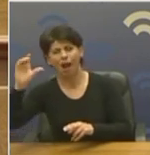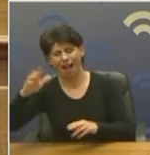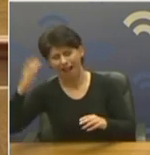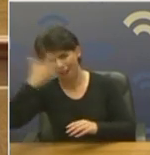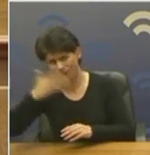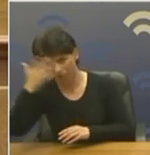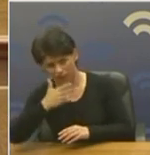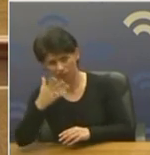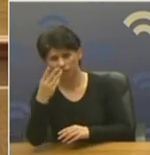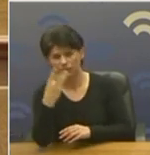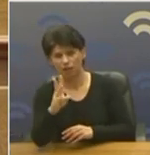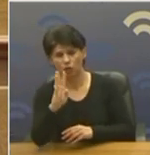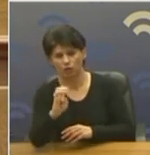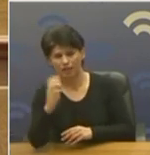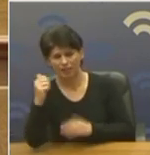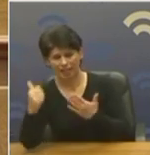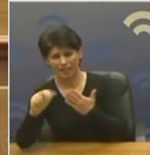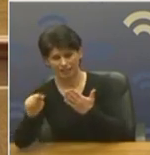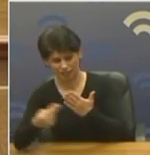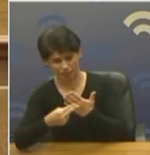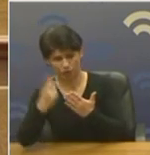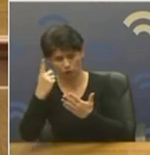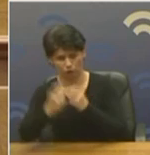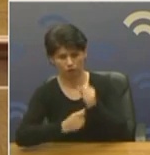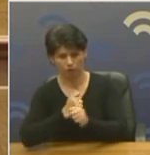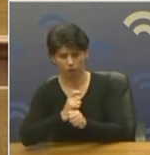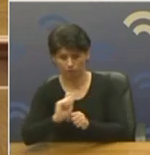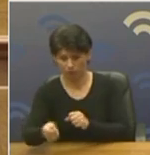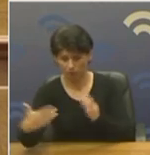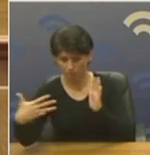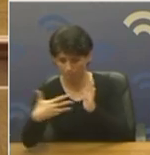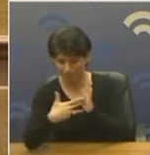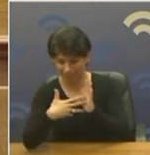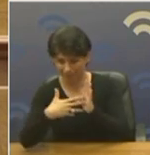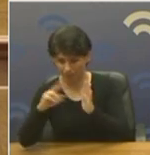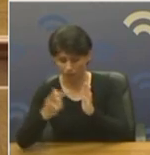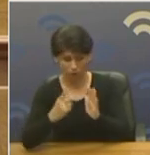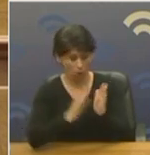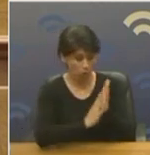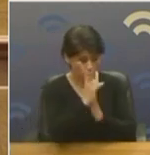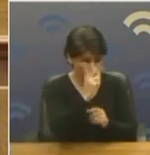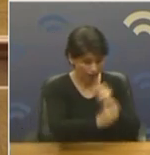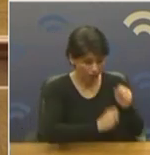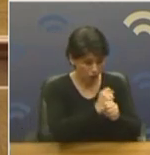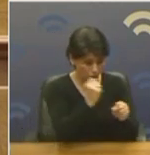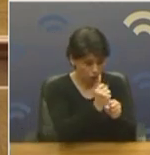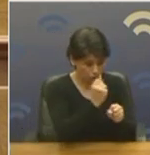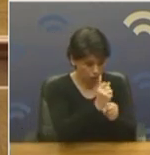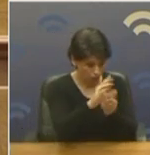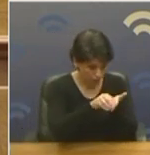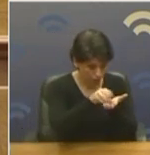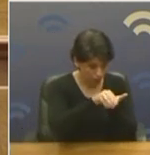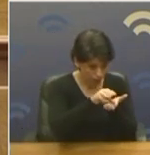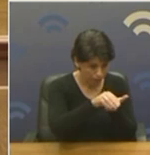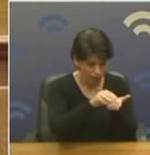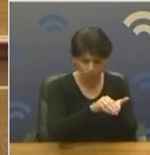446 ευρώ από τον ΩΣΑ. Και δίνει, ακούστε, 5.000 ευρώ, δηλαδή 12 χρόνια δουλεύει, για να έρθει στην Ελλάδα. Αυτό